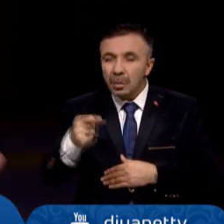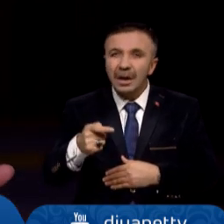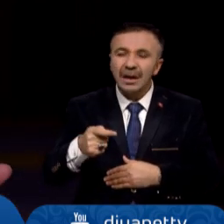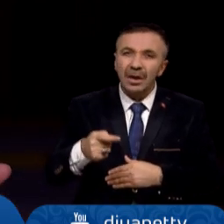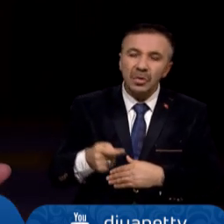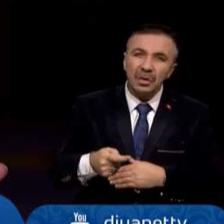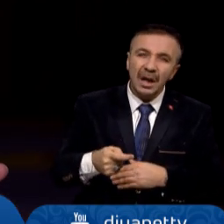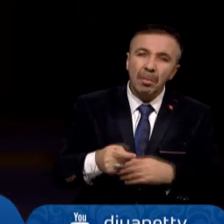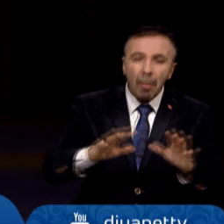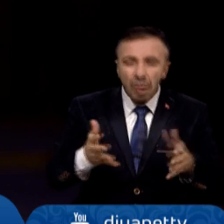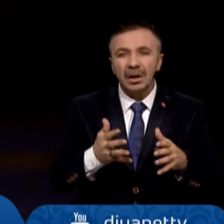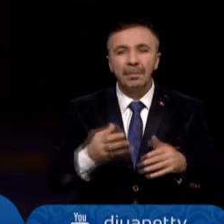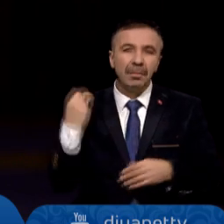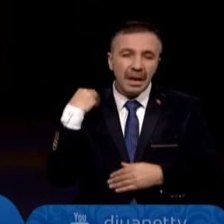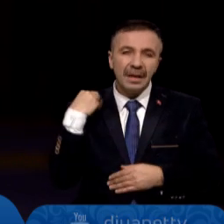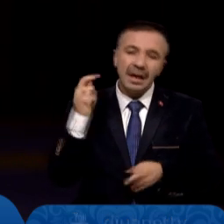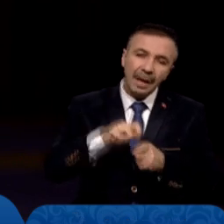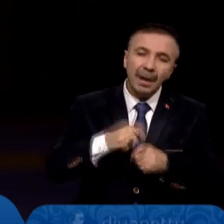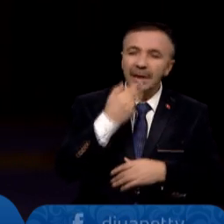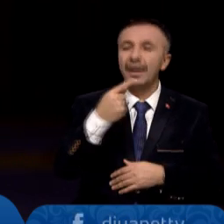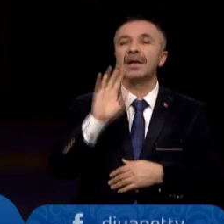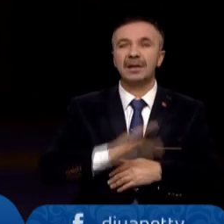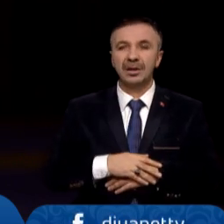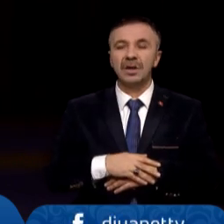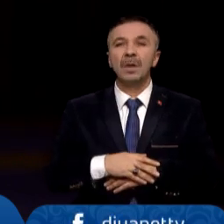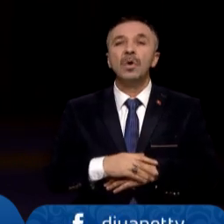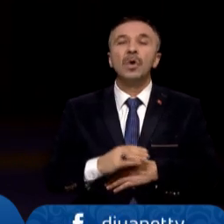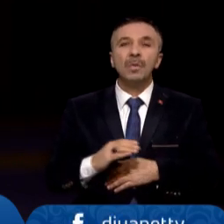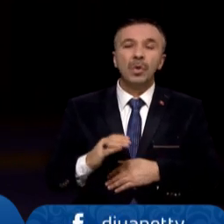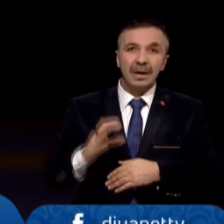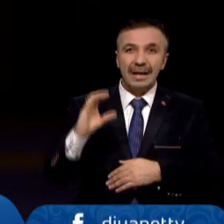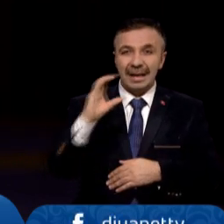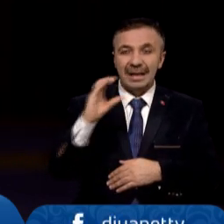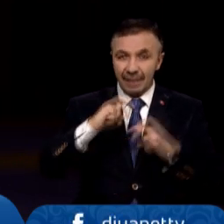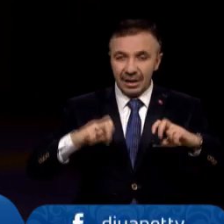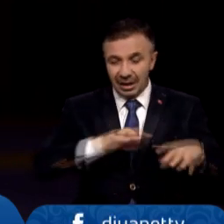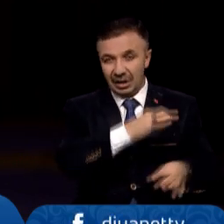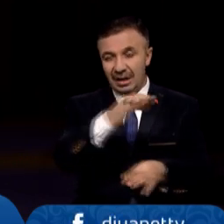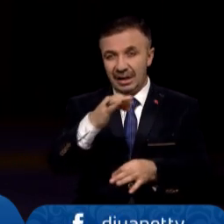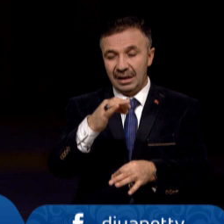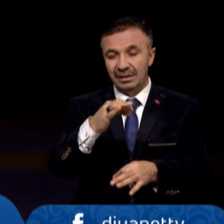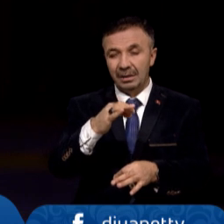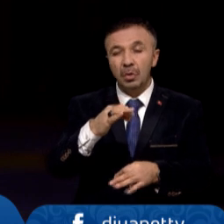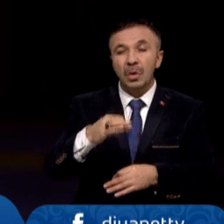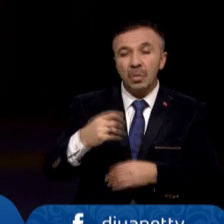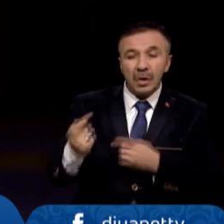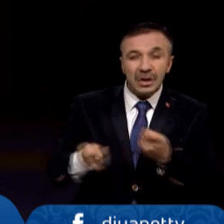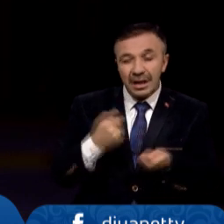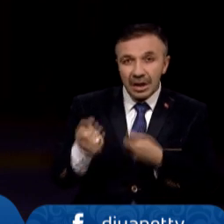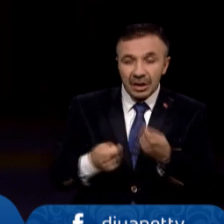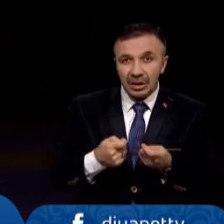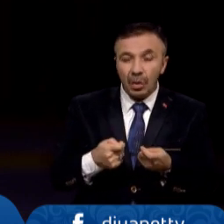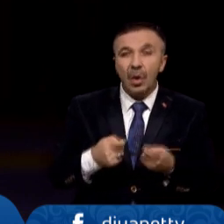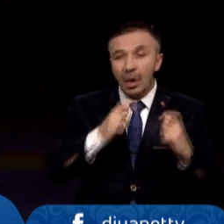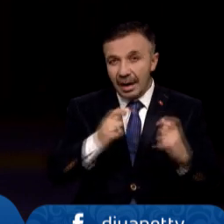böyle demediler şimdi bizim ilahiyat Camii Aslında bu şehirler üzerinde çalışan doktora